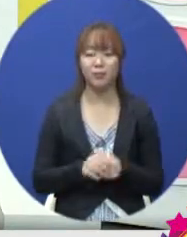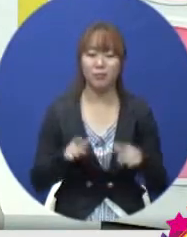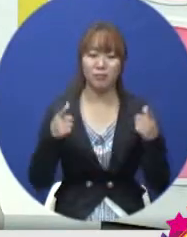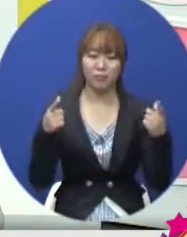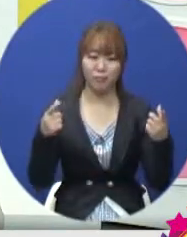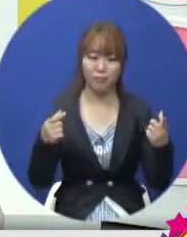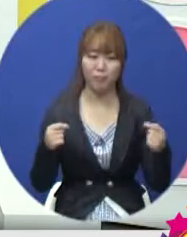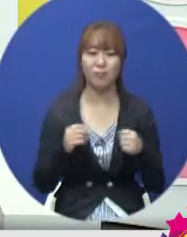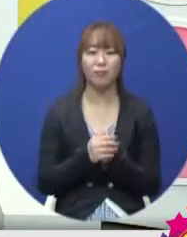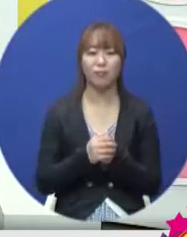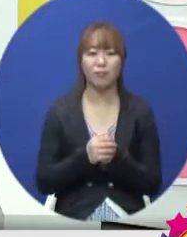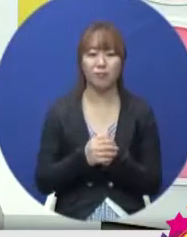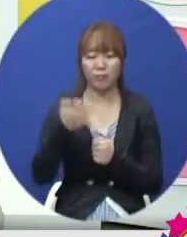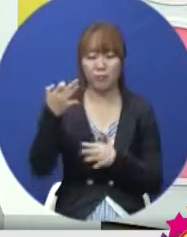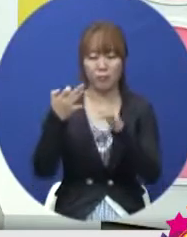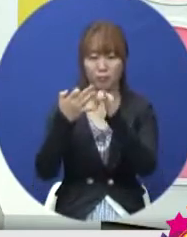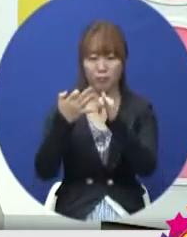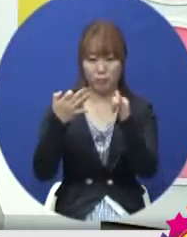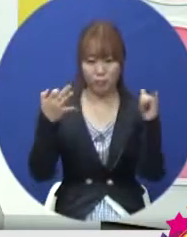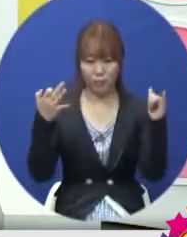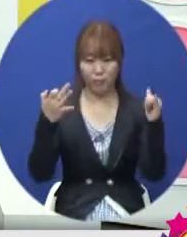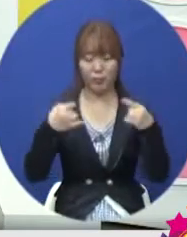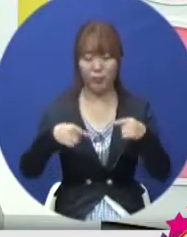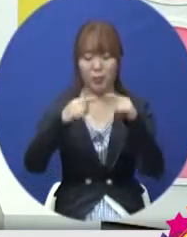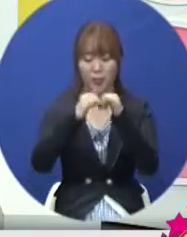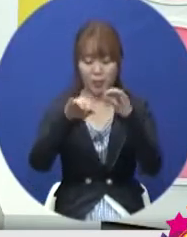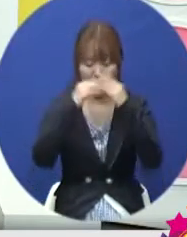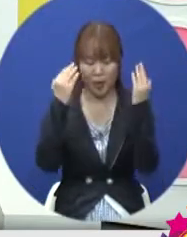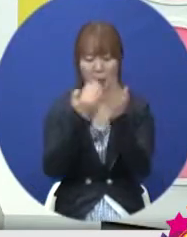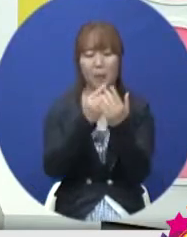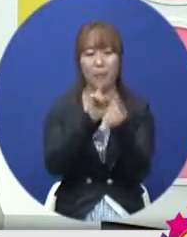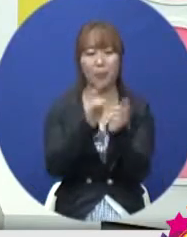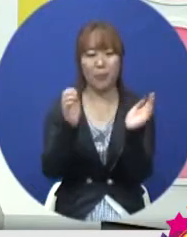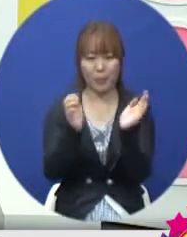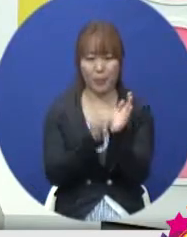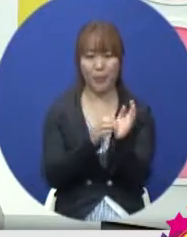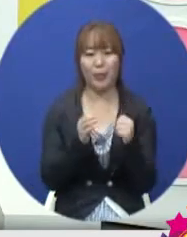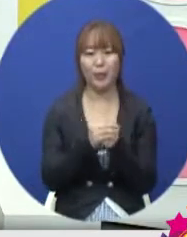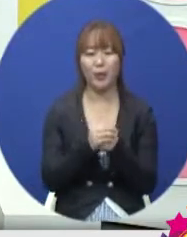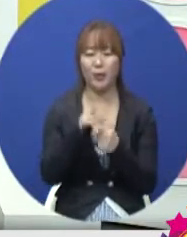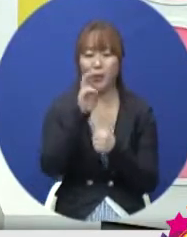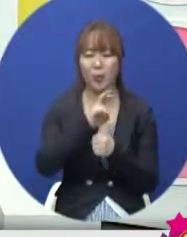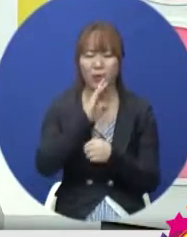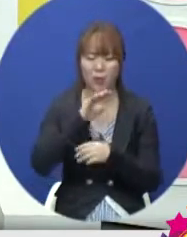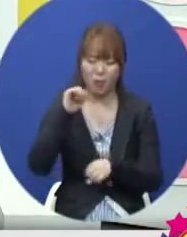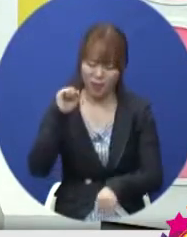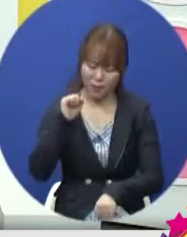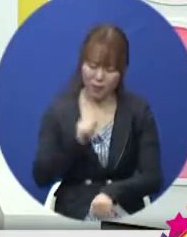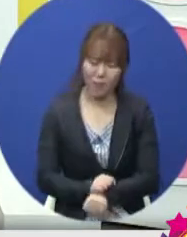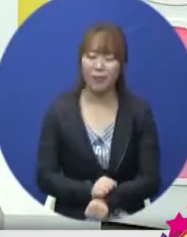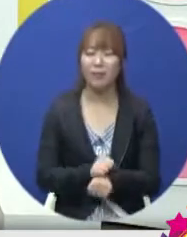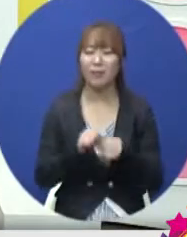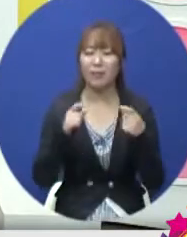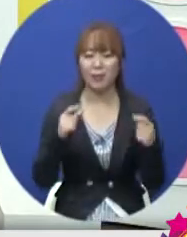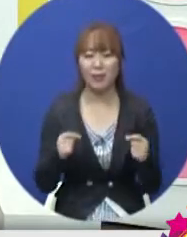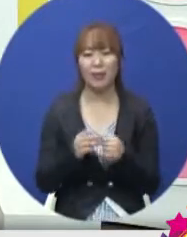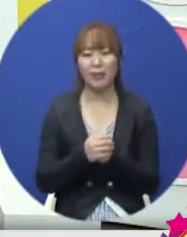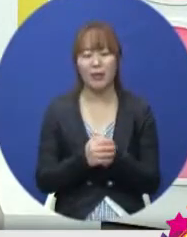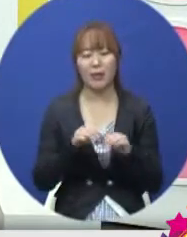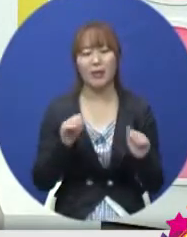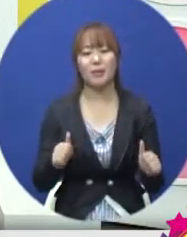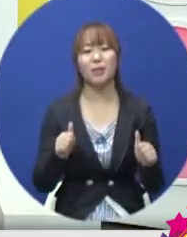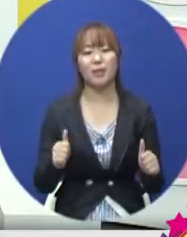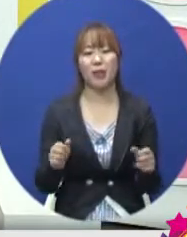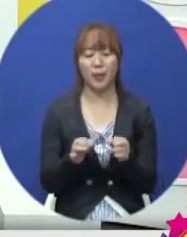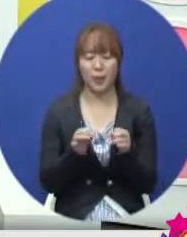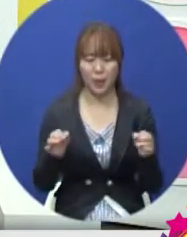이렇게 하다 보니까 14분의 참가자까지 다 모셔봤어요. 네. 정말 노래 실력들이 다들 쟁쟁하시 하셨는데 자 심사를